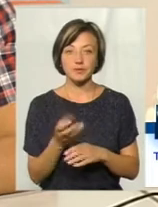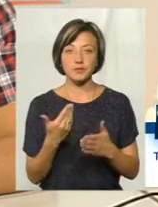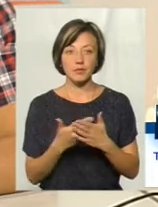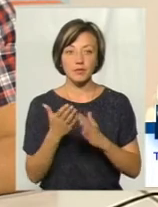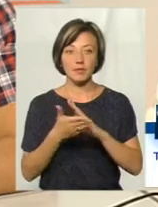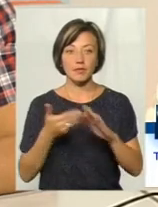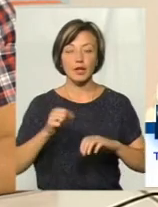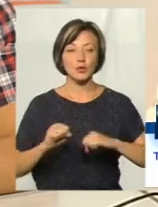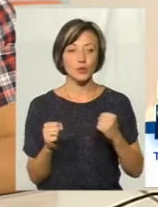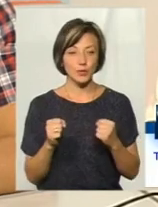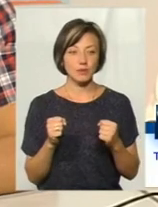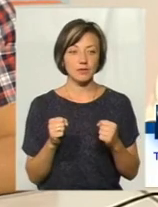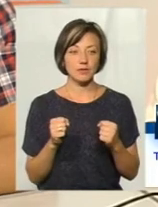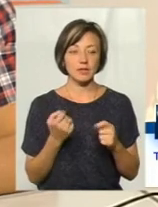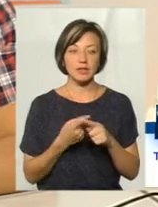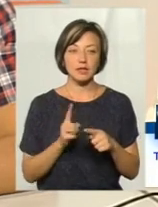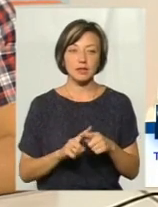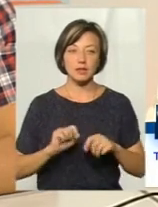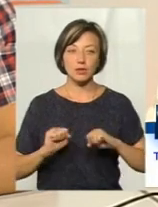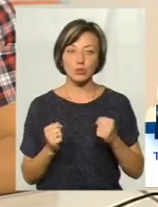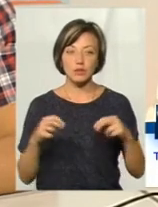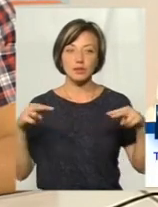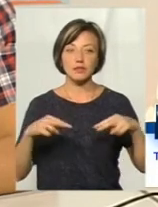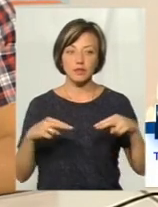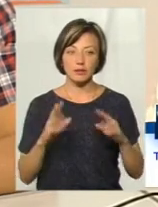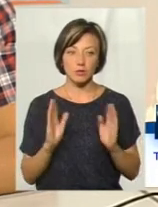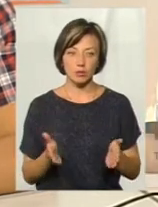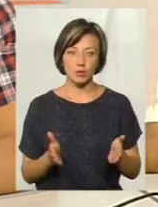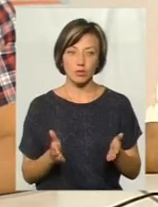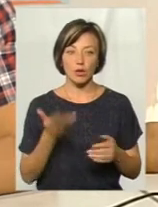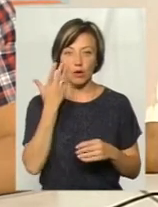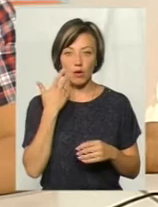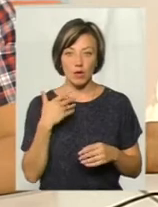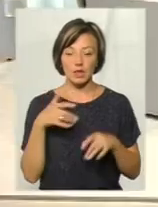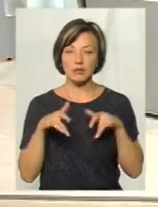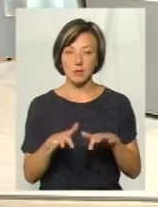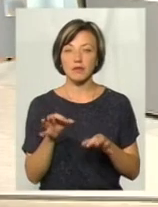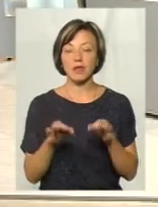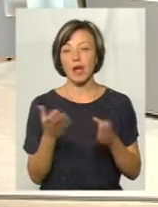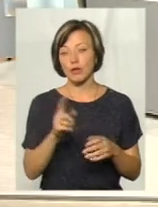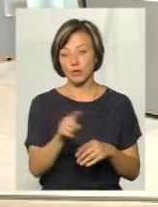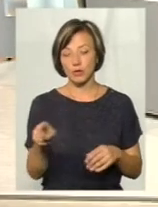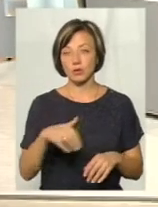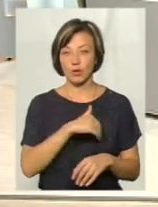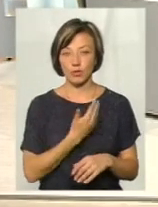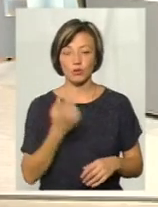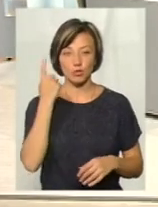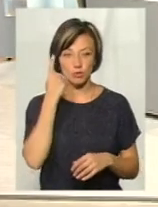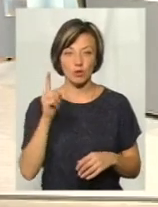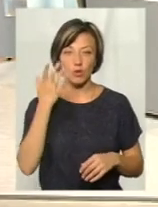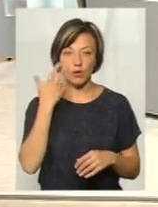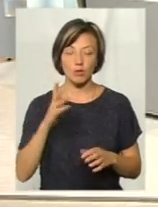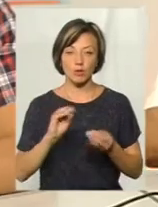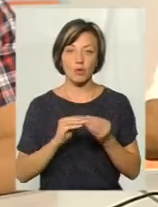гукнути друзів своїх, так? Тому що ці друзі потім стануть свідками. От коли піде, якщо вони захочуть, звичайно, що я так думаю, що коли